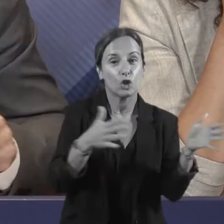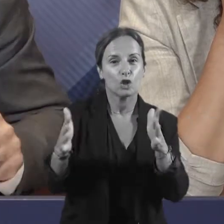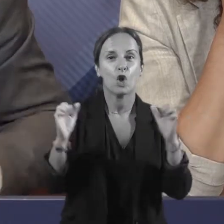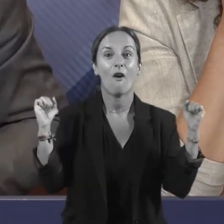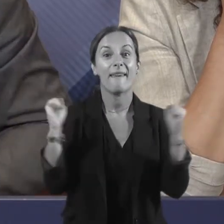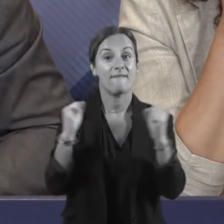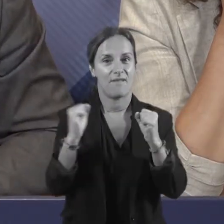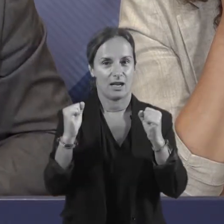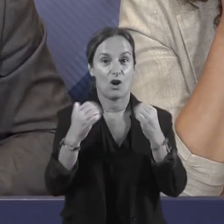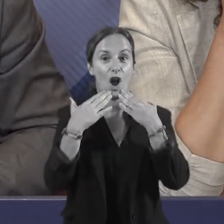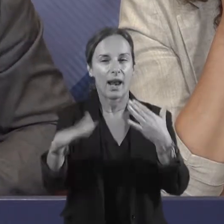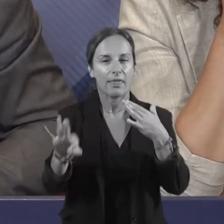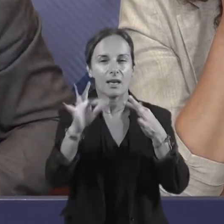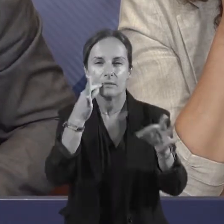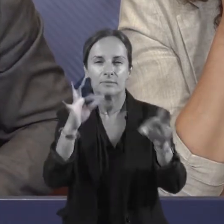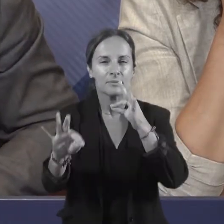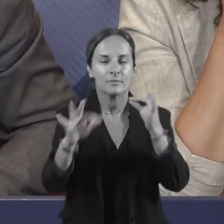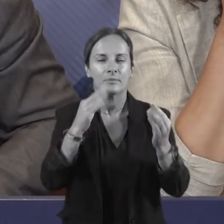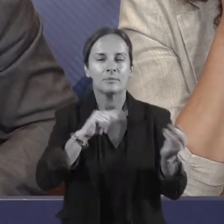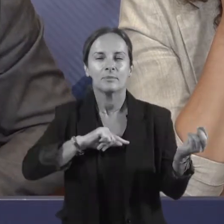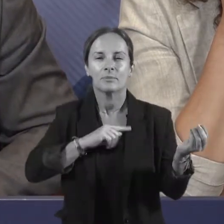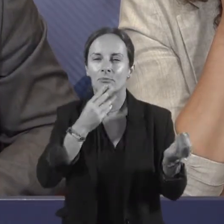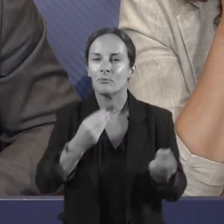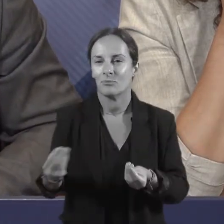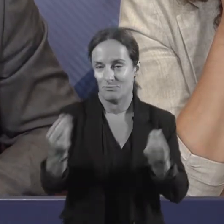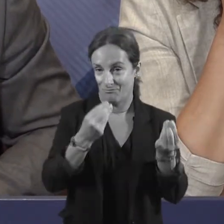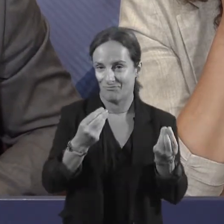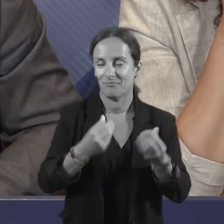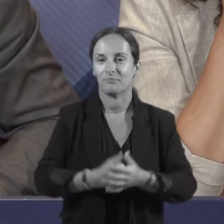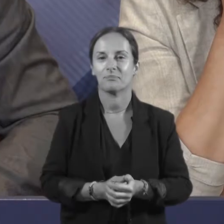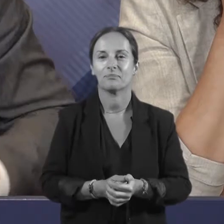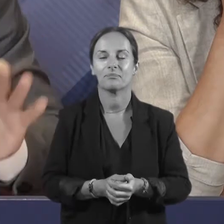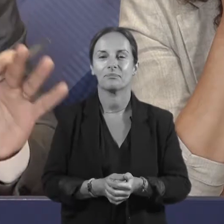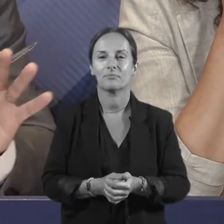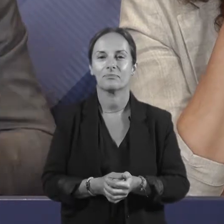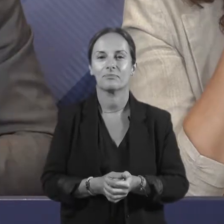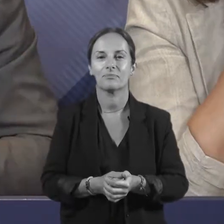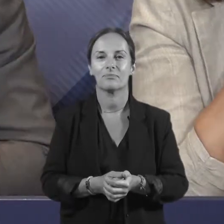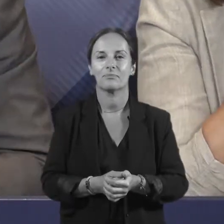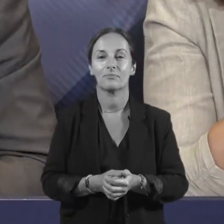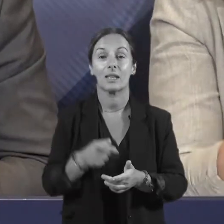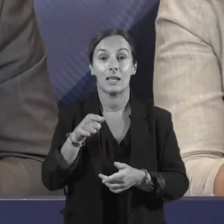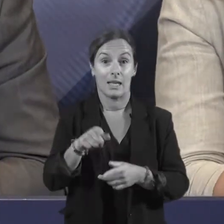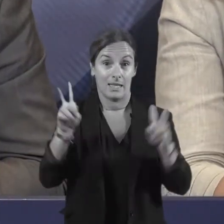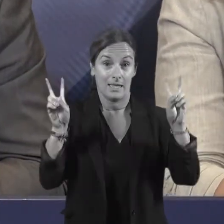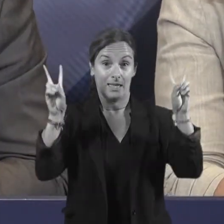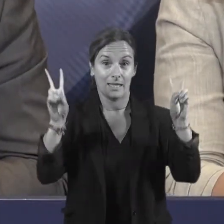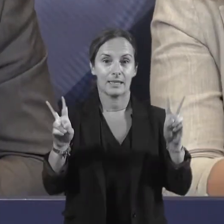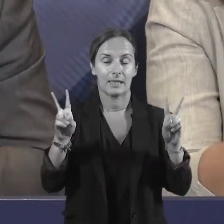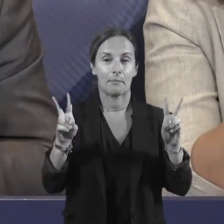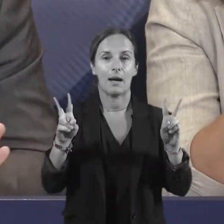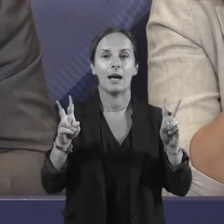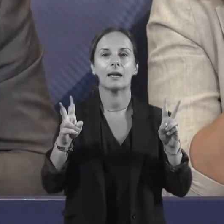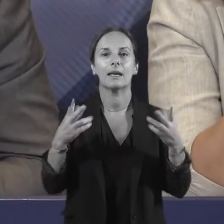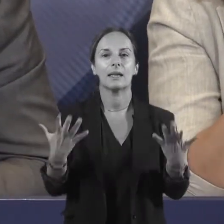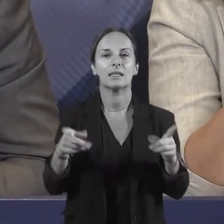fer. L'objectiu de l'esdeveniment Fall for Mallorca es du a terme una acció promocional d'impacte